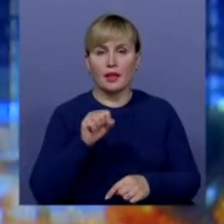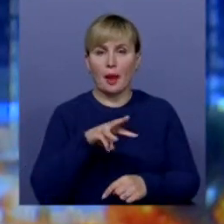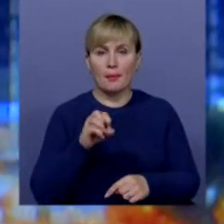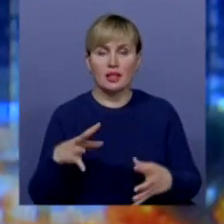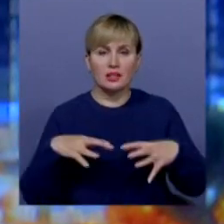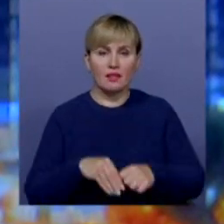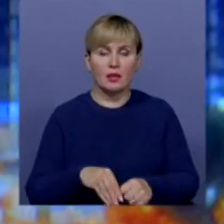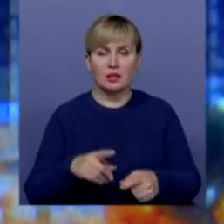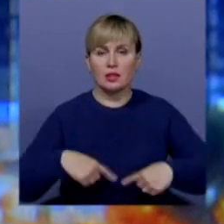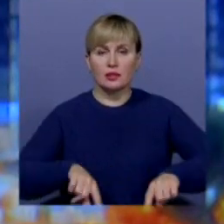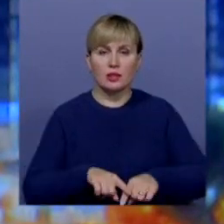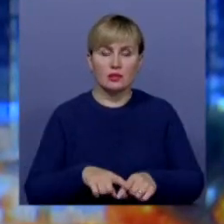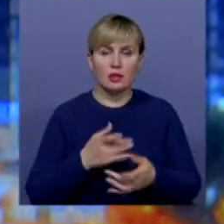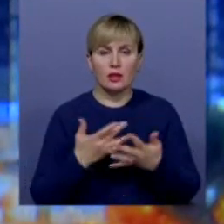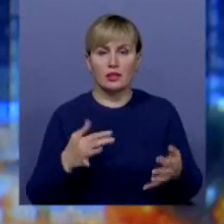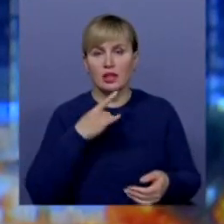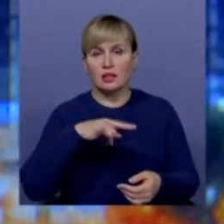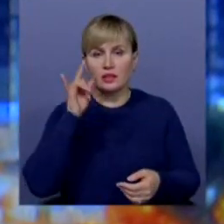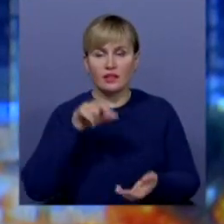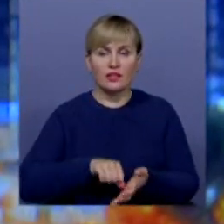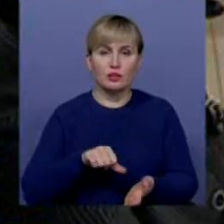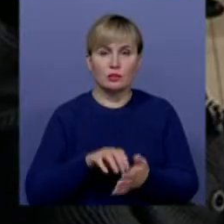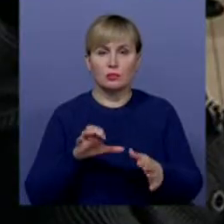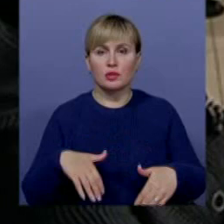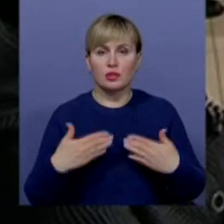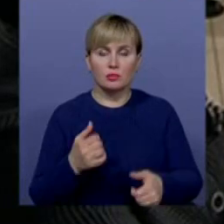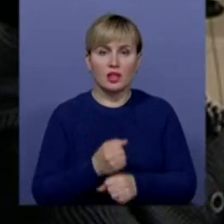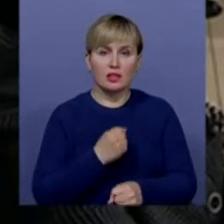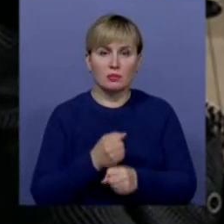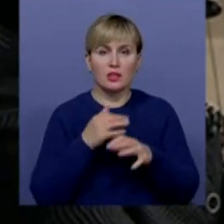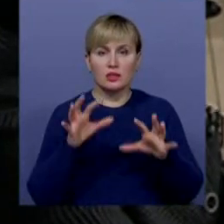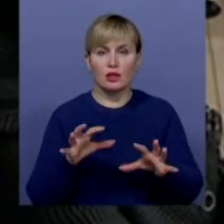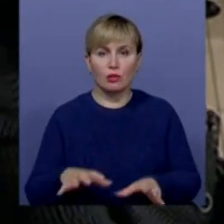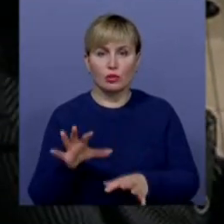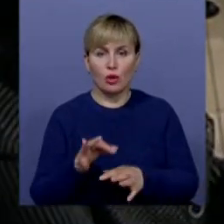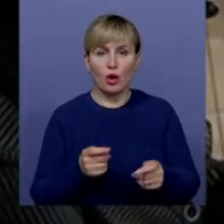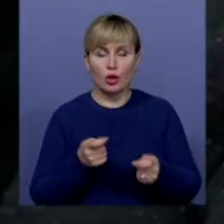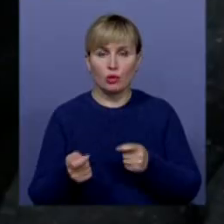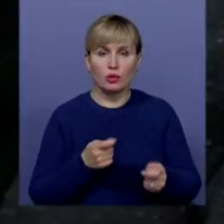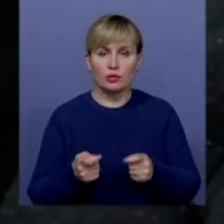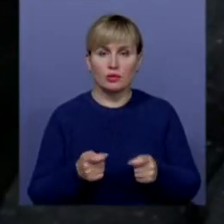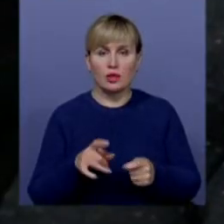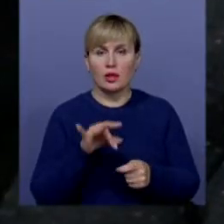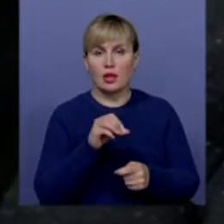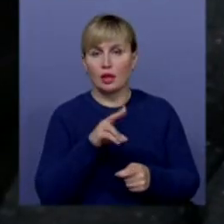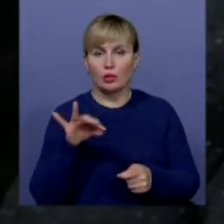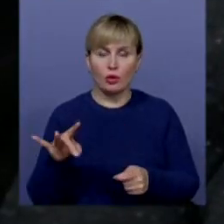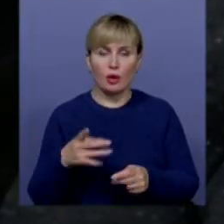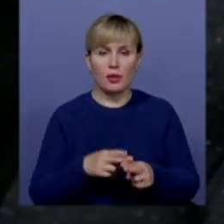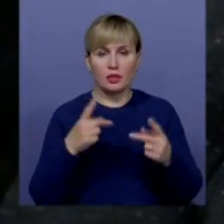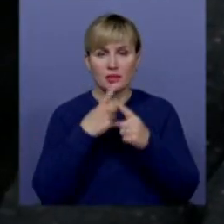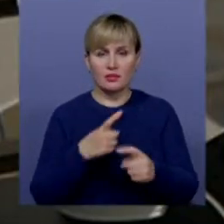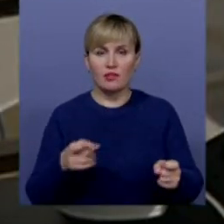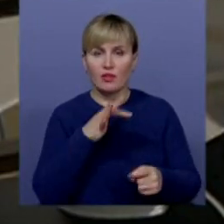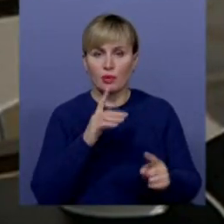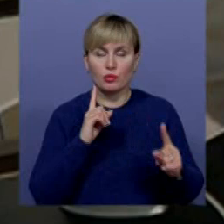совместно с Ассоциацией риэлторов Казахстана выступили с предложением разработать закон о регулировании деятельности риэлторов. Об этом стало известно во